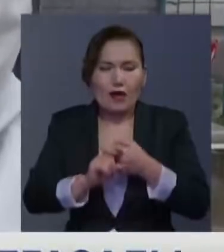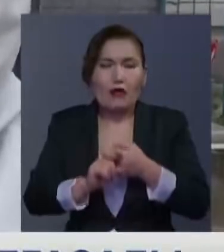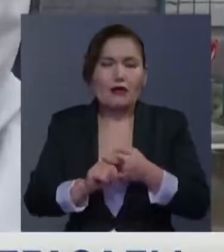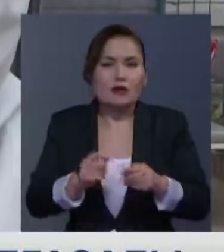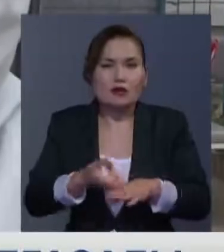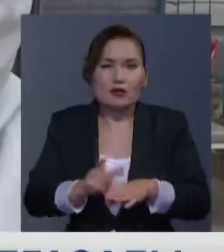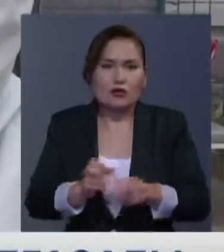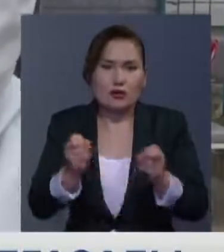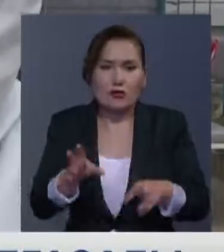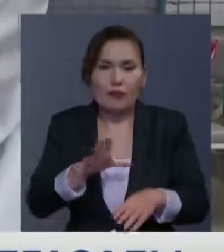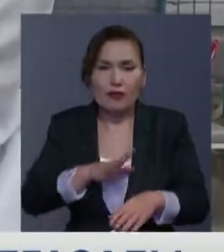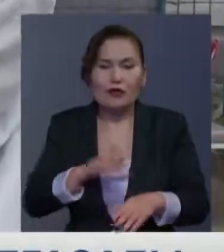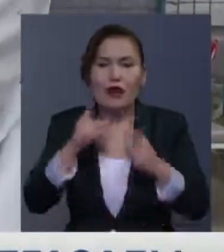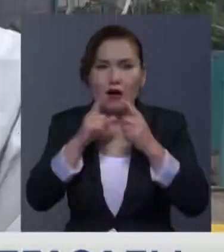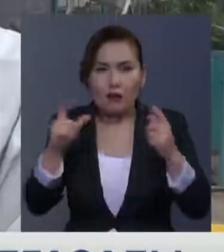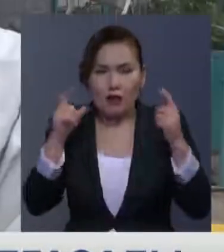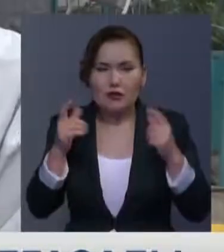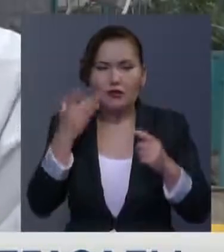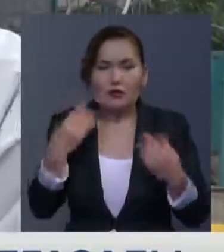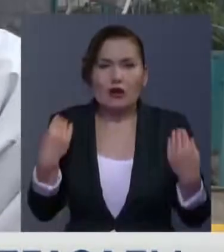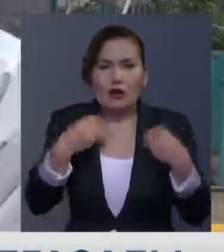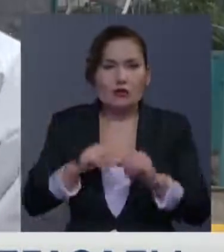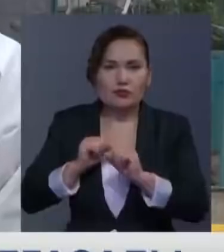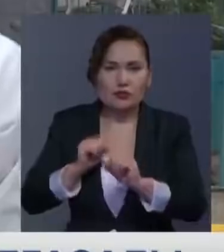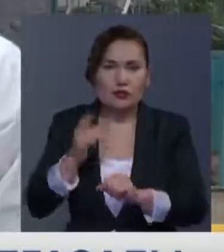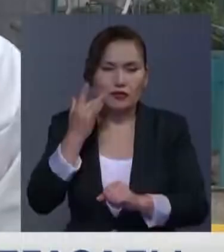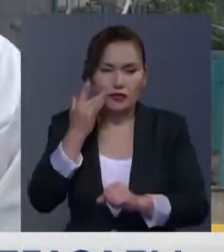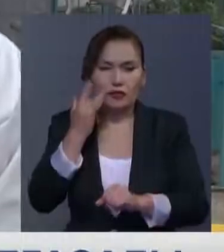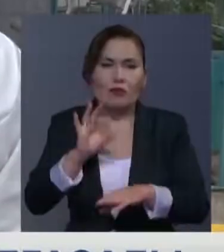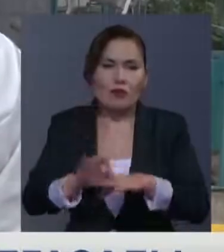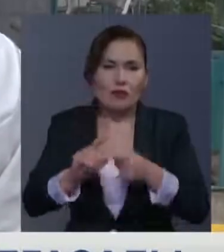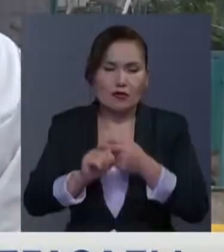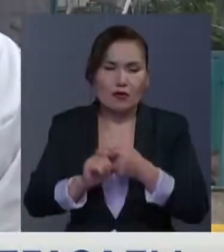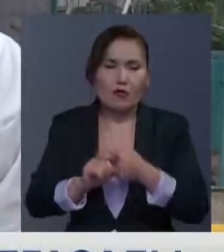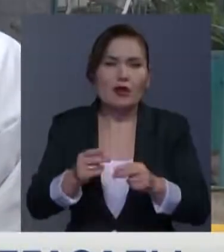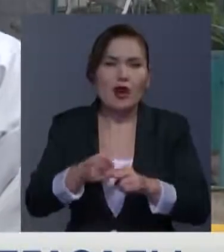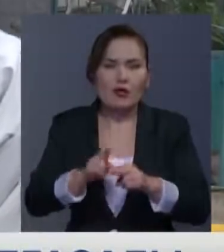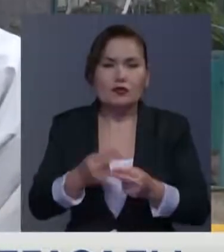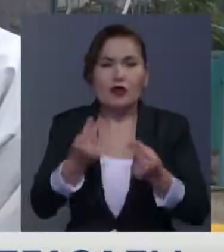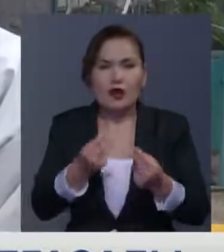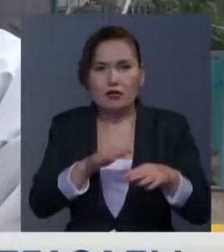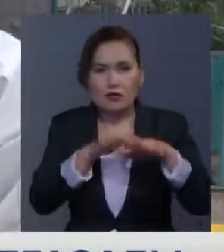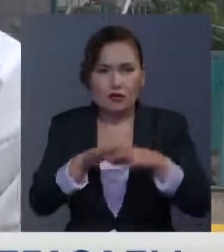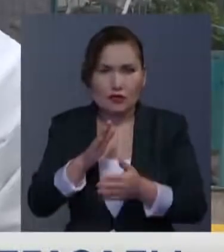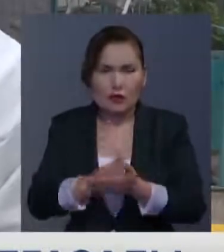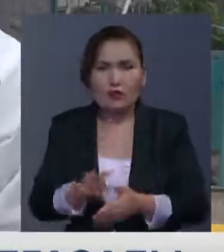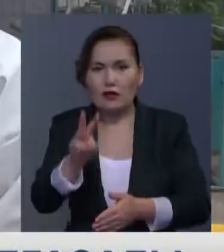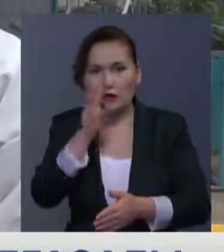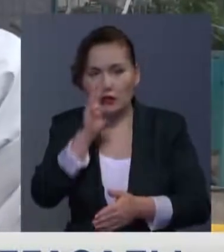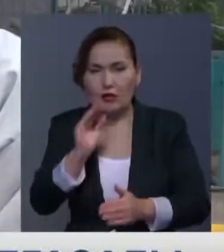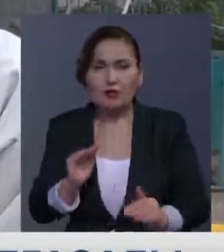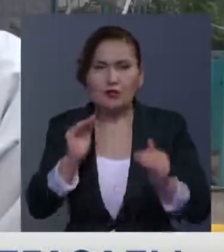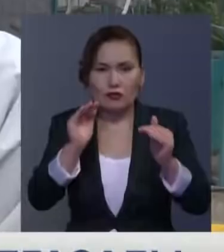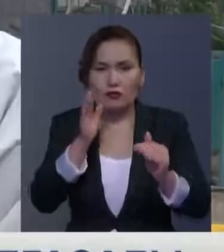шараларын сақтанса, әрине, қиыншылығы жоқ. Өзіміздің қаражатымыздан тыс бөлінді, және де уақытымен төленіп